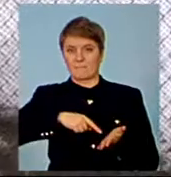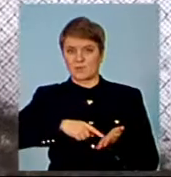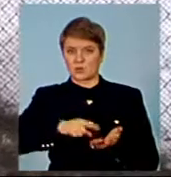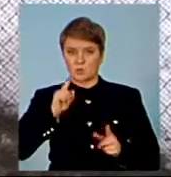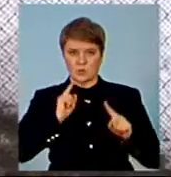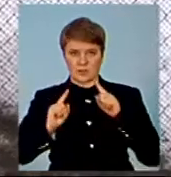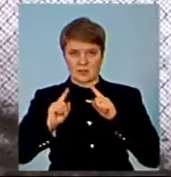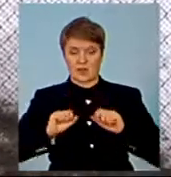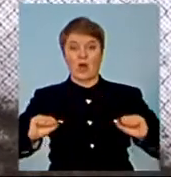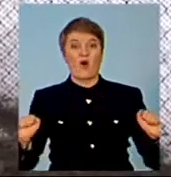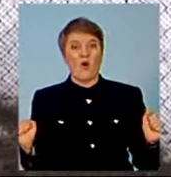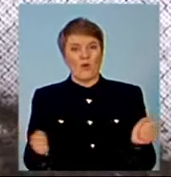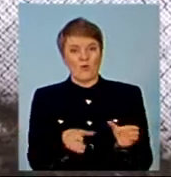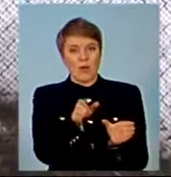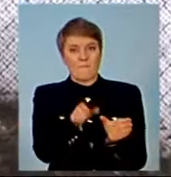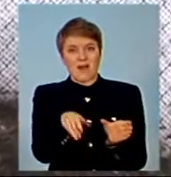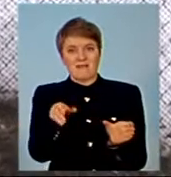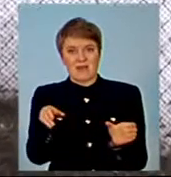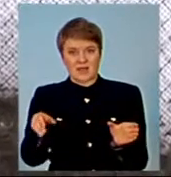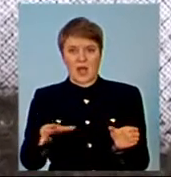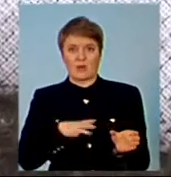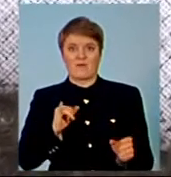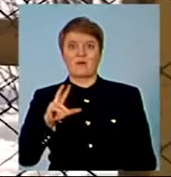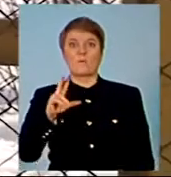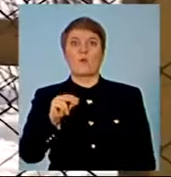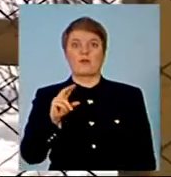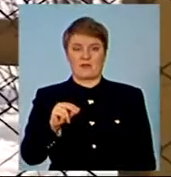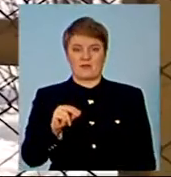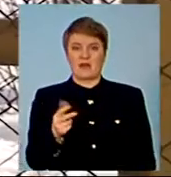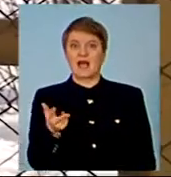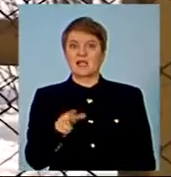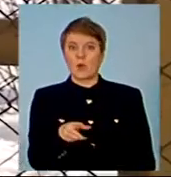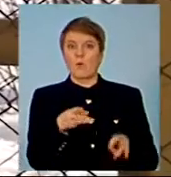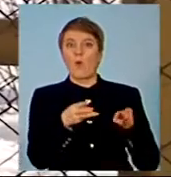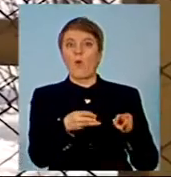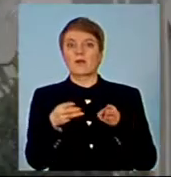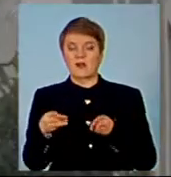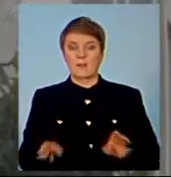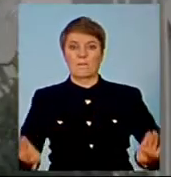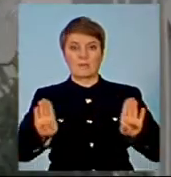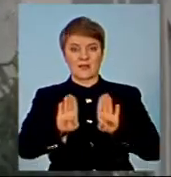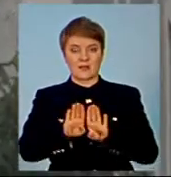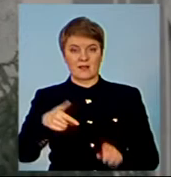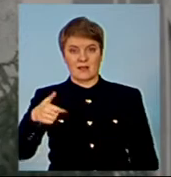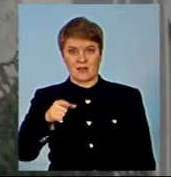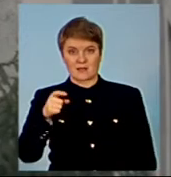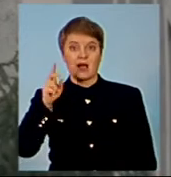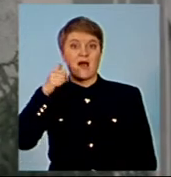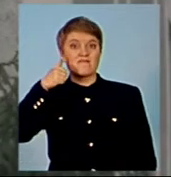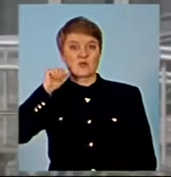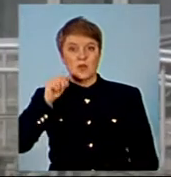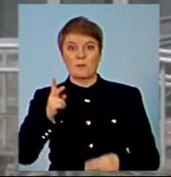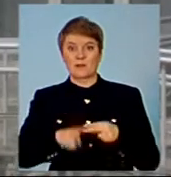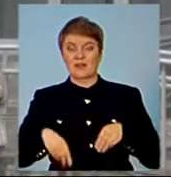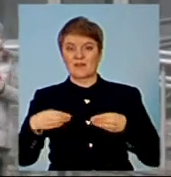Синьогуб. З холодними батареями частина городян була від понеділка. Тоді трьом котельням перекрили газ. А вчора перестали подавати паливо